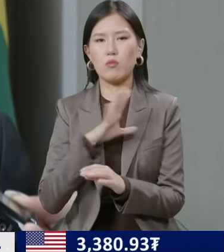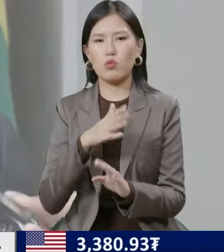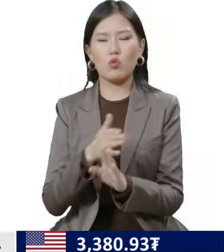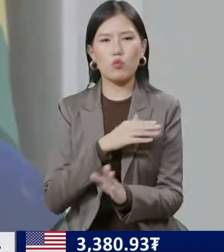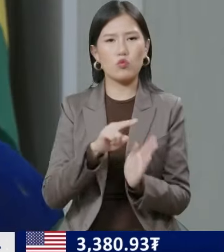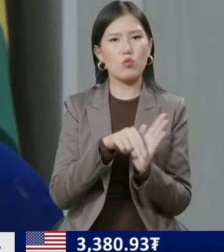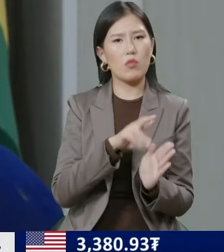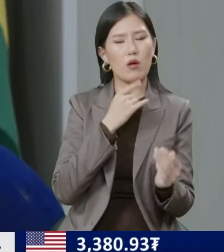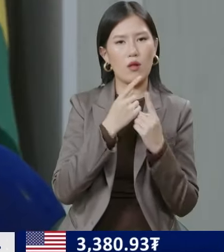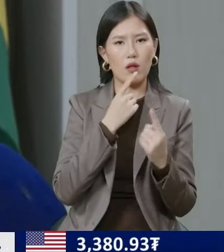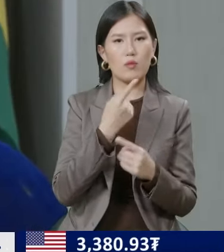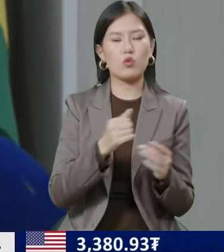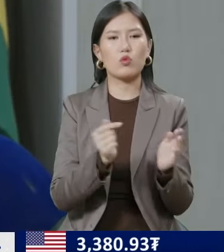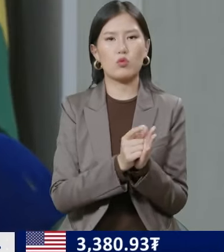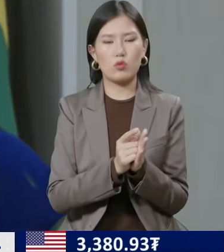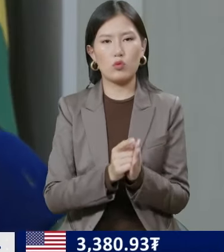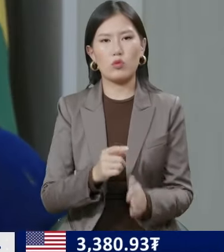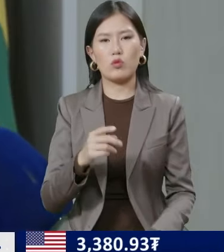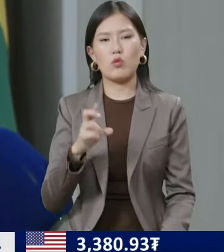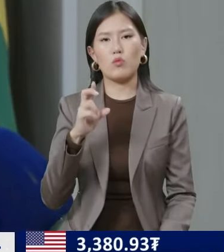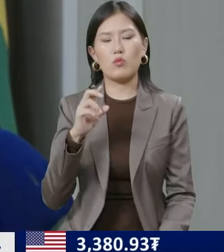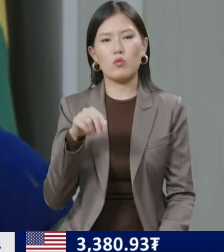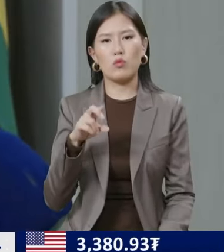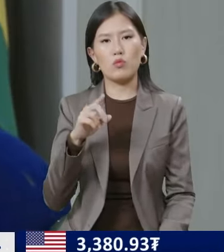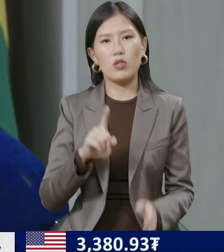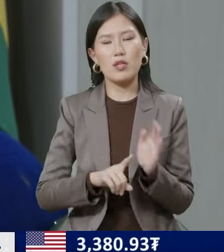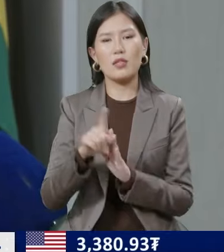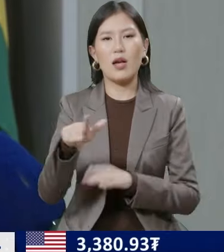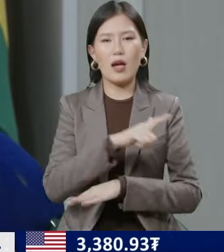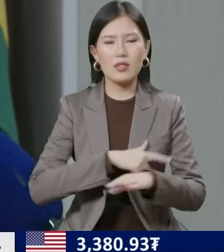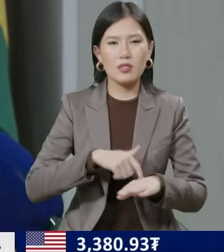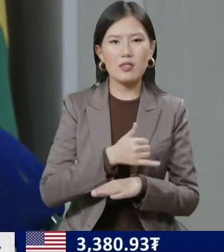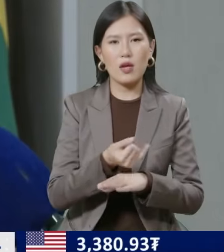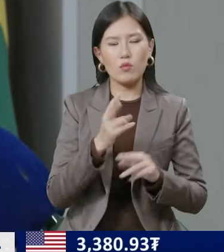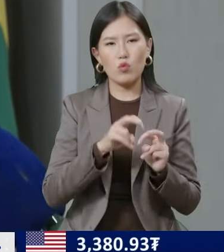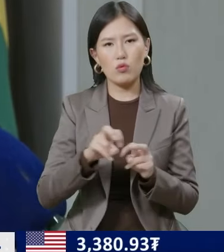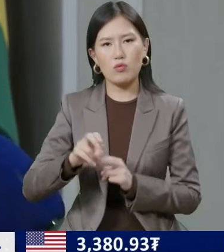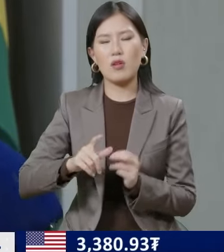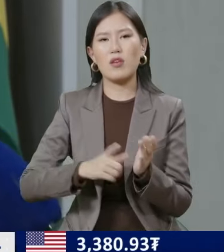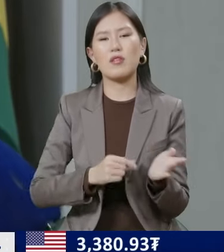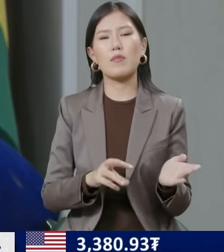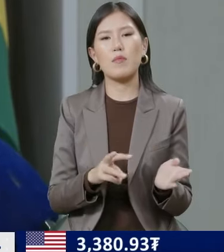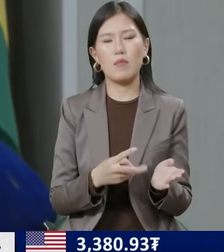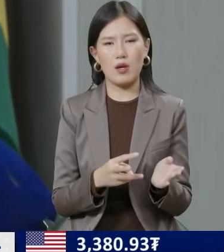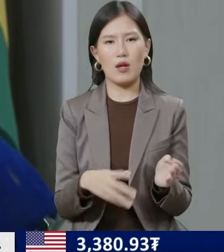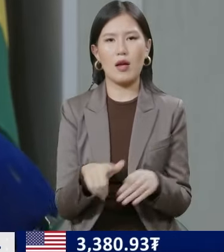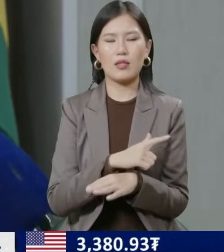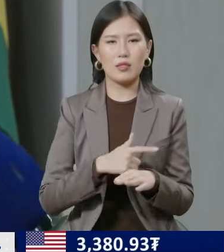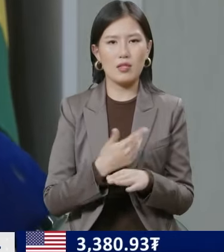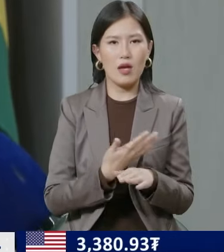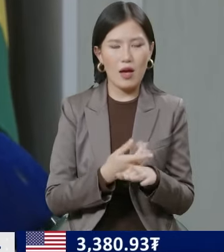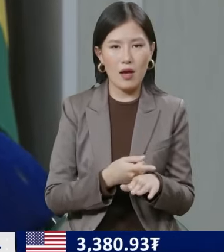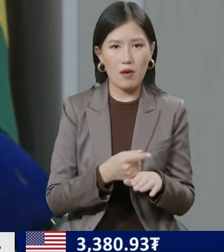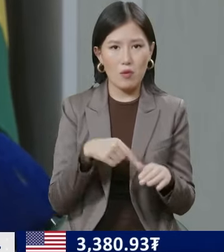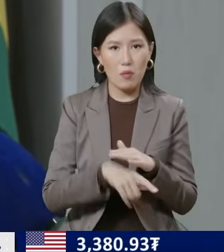байна гэж хэлж болно. Нэг төрлийн нь бол геологийн судалгааны салбараас эхлэх бах. Замтарсан судалгааны ажлууд явснаар тодорхой орд озор тогтооцсон тодол